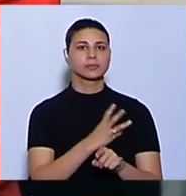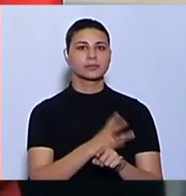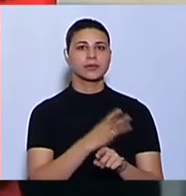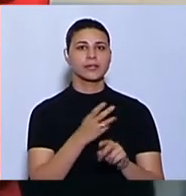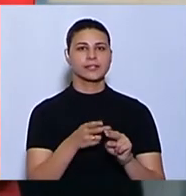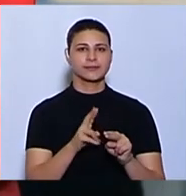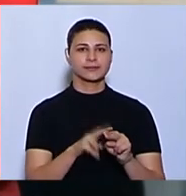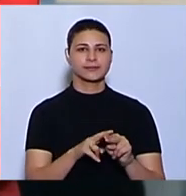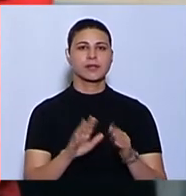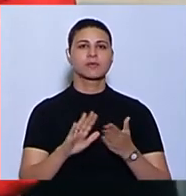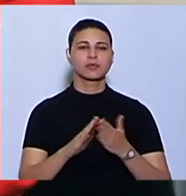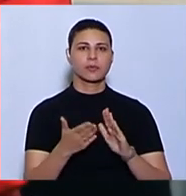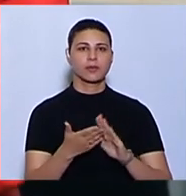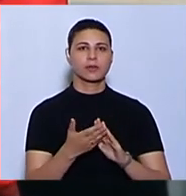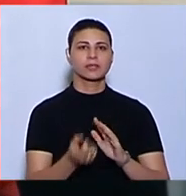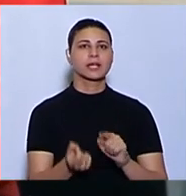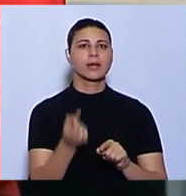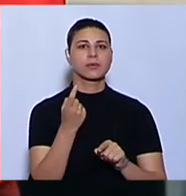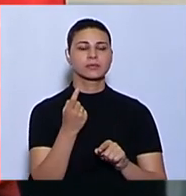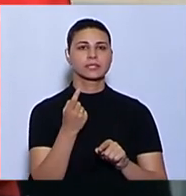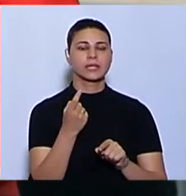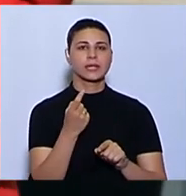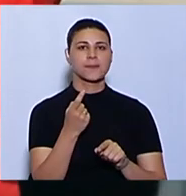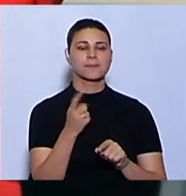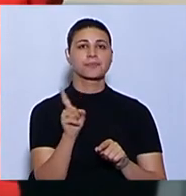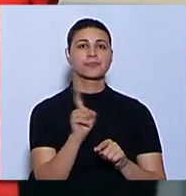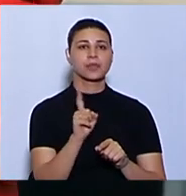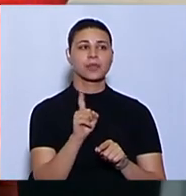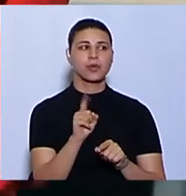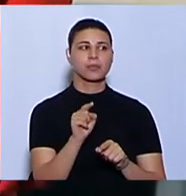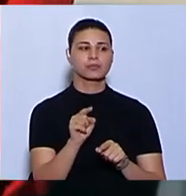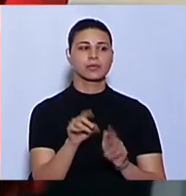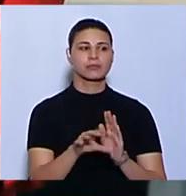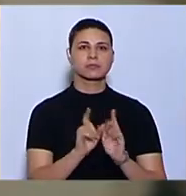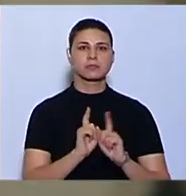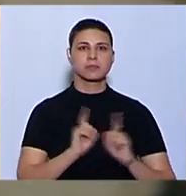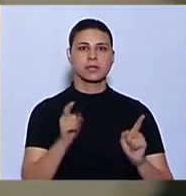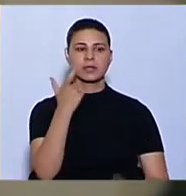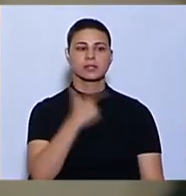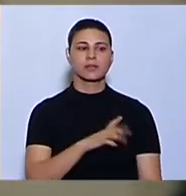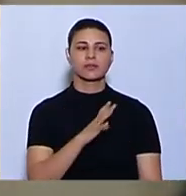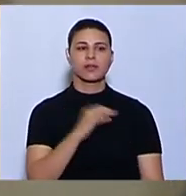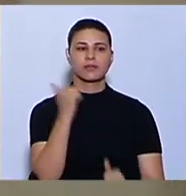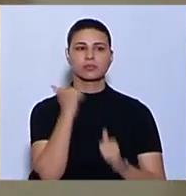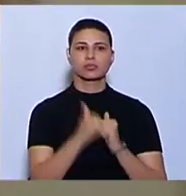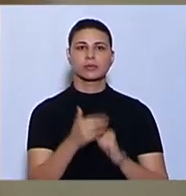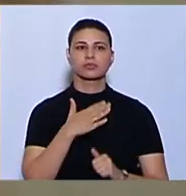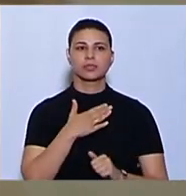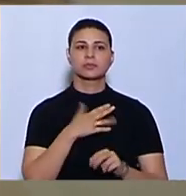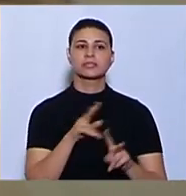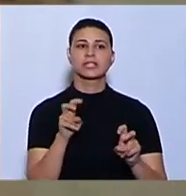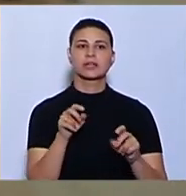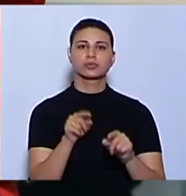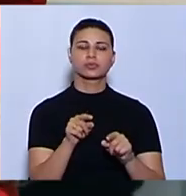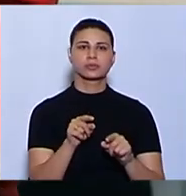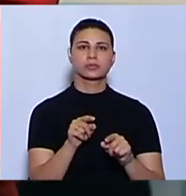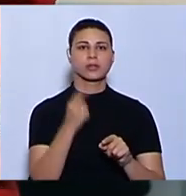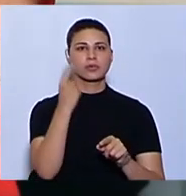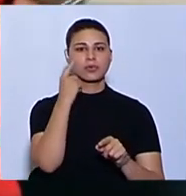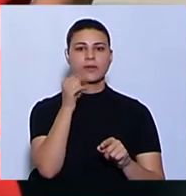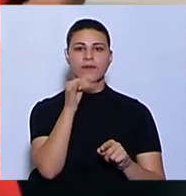იმ მდგომარეობიდან გამომდინარე, რომ გამოვირჩეოდი ყოველთვის ამ ჩემი სტატუსით. როცა შემოდიოდა